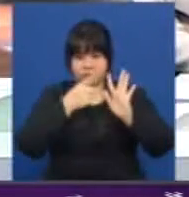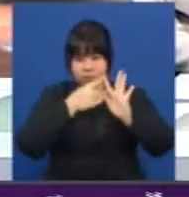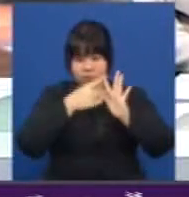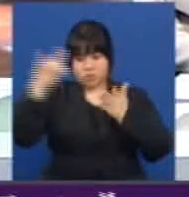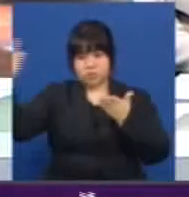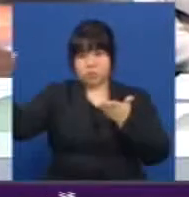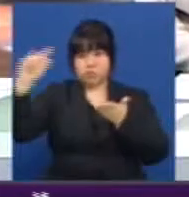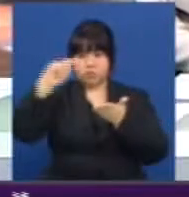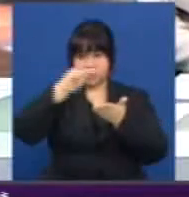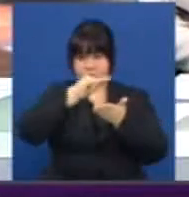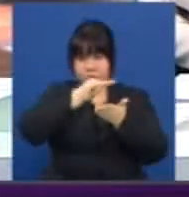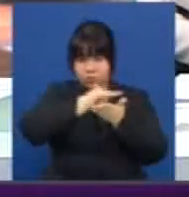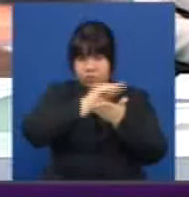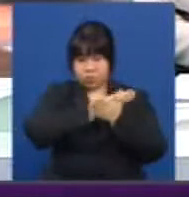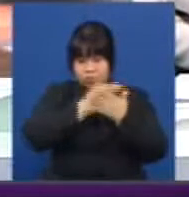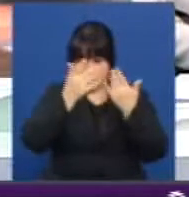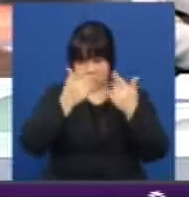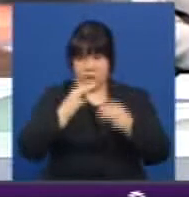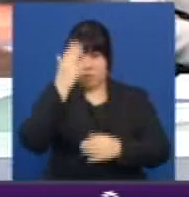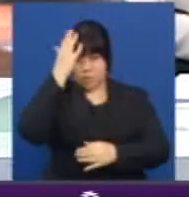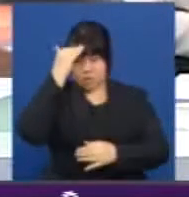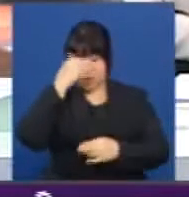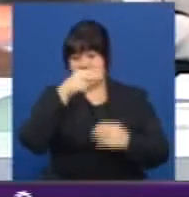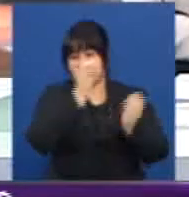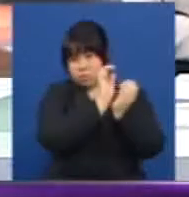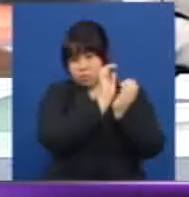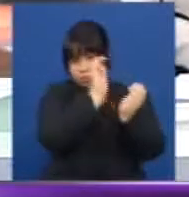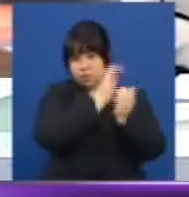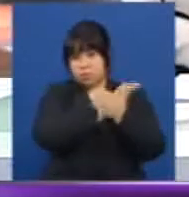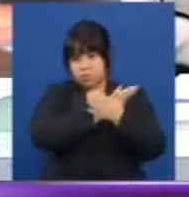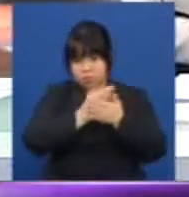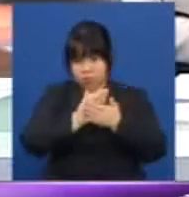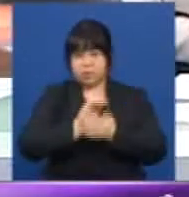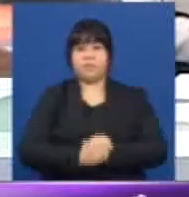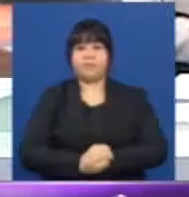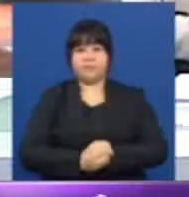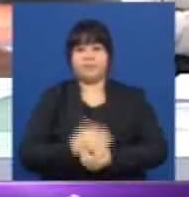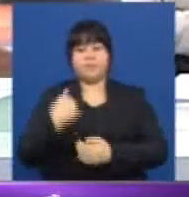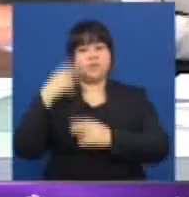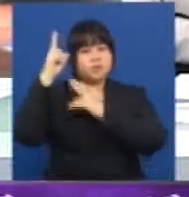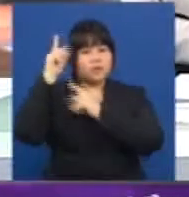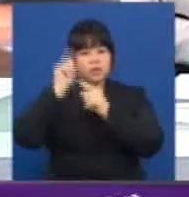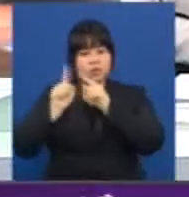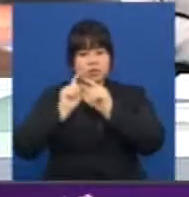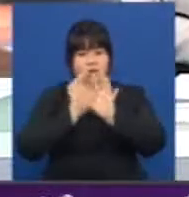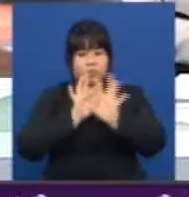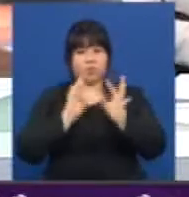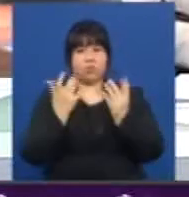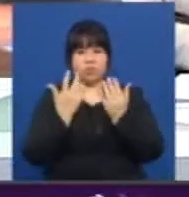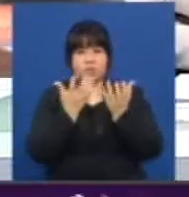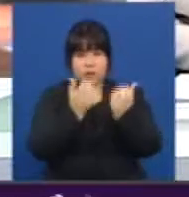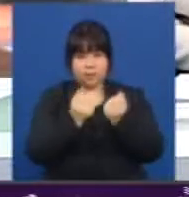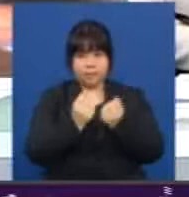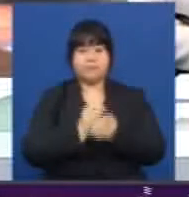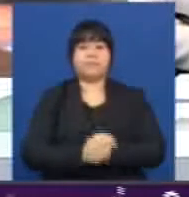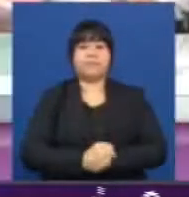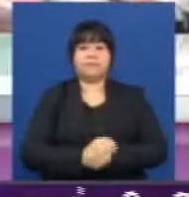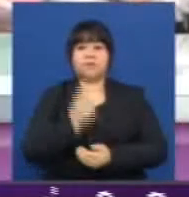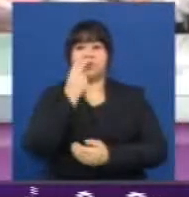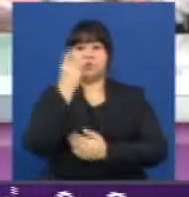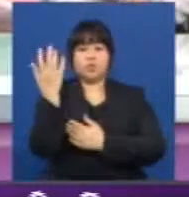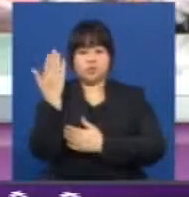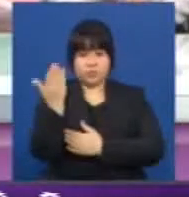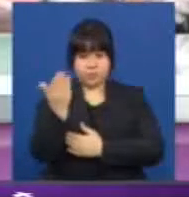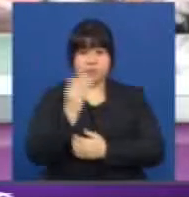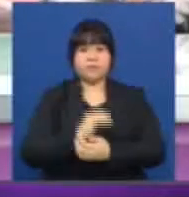งประเทศไทยแล้วหลังได้รับพระราชทานอภัยโทษนะคะโดยมีสื่อมวลชนแล้วก็ประชาชนไปรอรับจำนวนมากติดตามกับคุณวรพัฒน์ภั